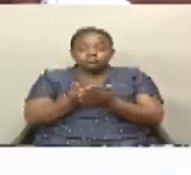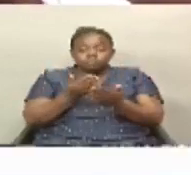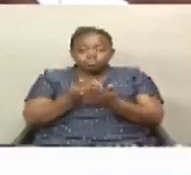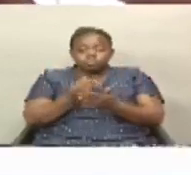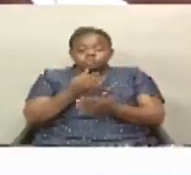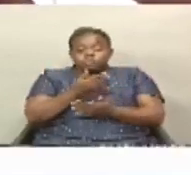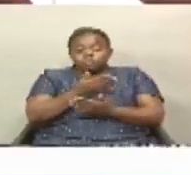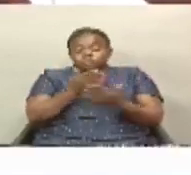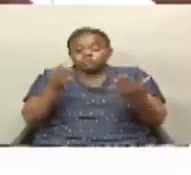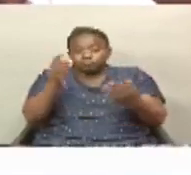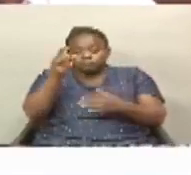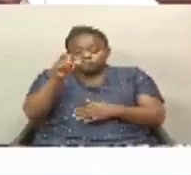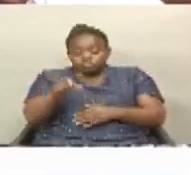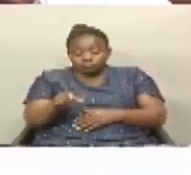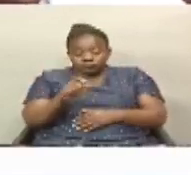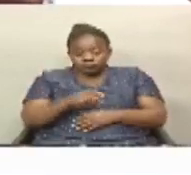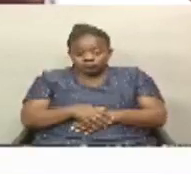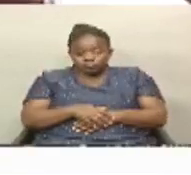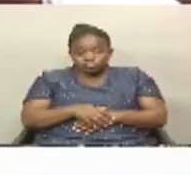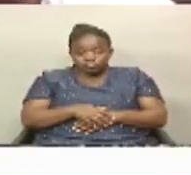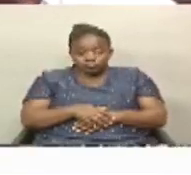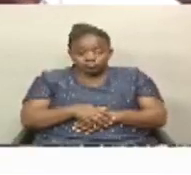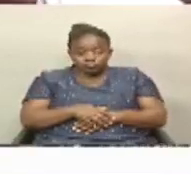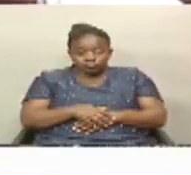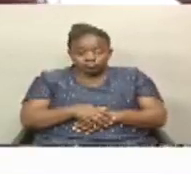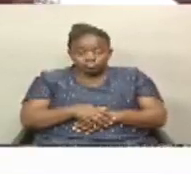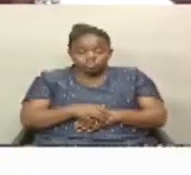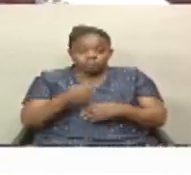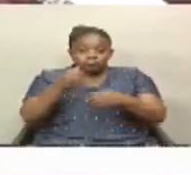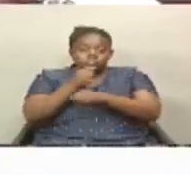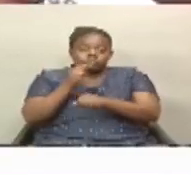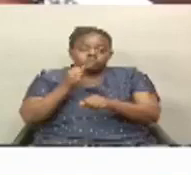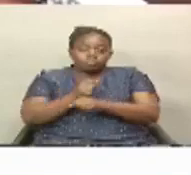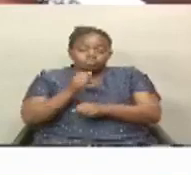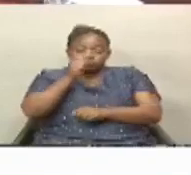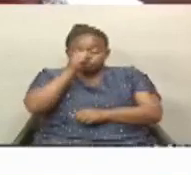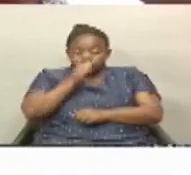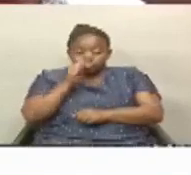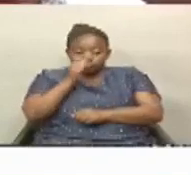yenna sekinnoomu ebitongole bya nakyewa